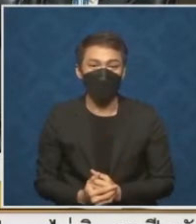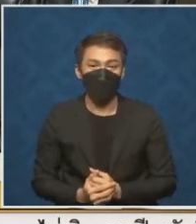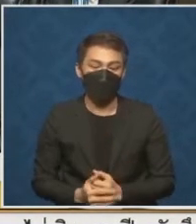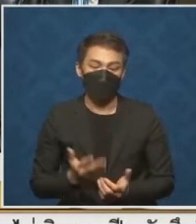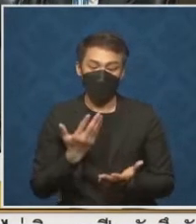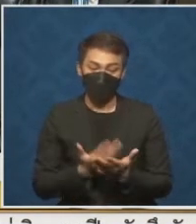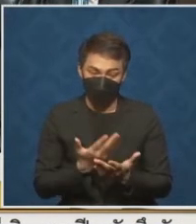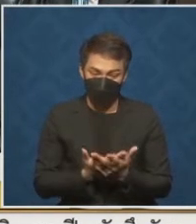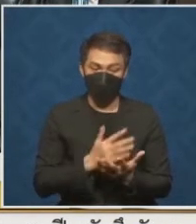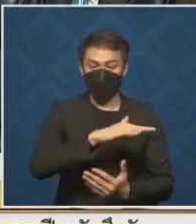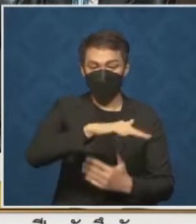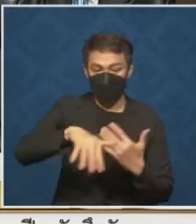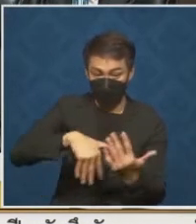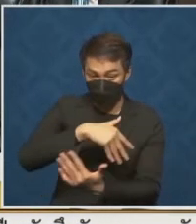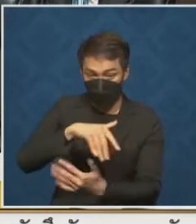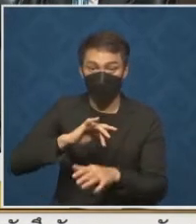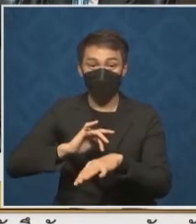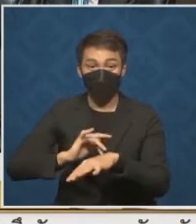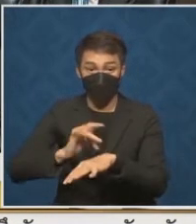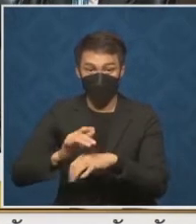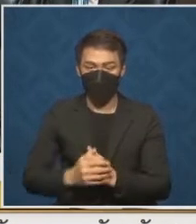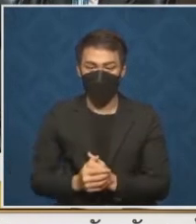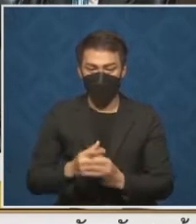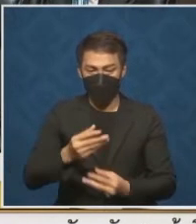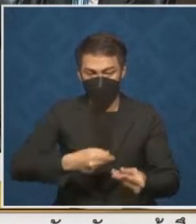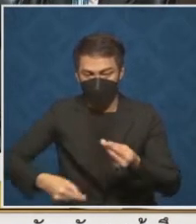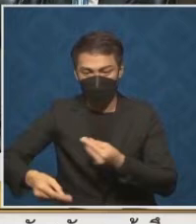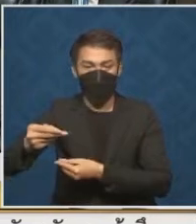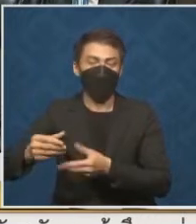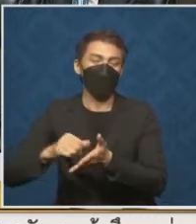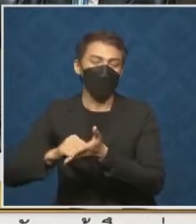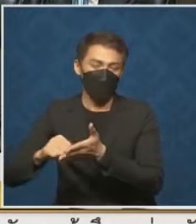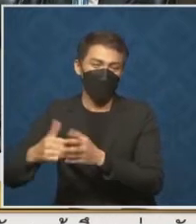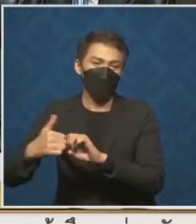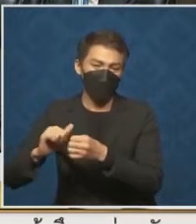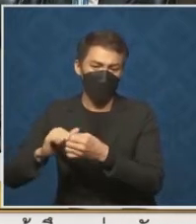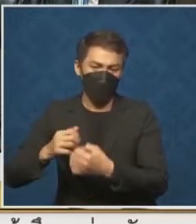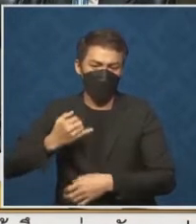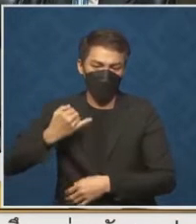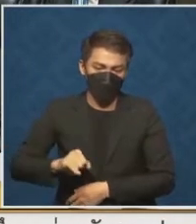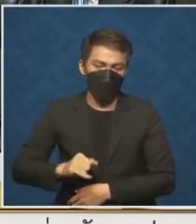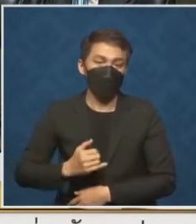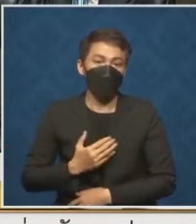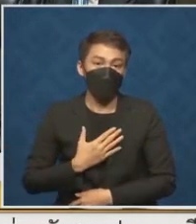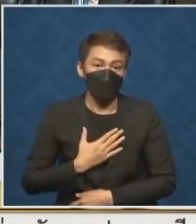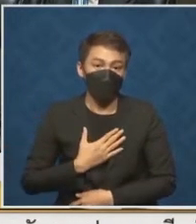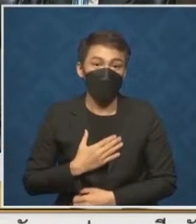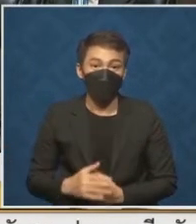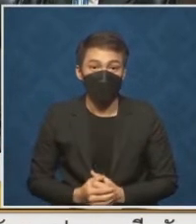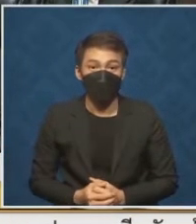จ่ายเพื่อแก้ปัญหาการกระทำที่ผิดพลาดของนายกรัฐมนตรีกรณีเหมืองทอง